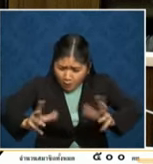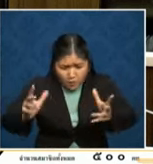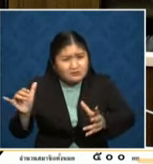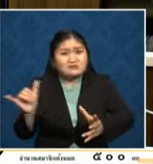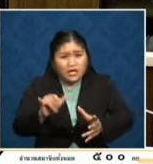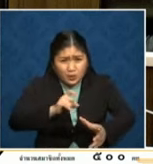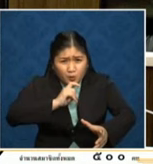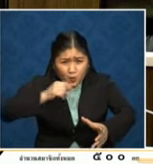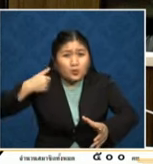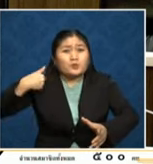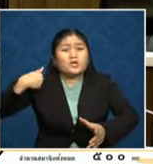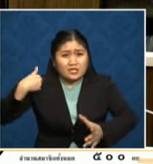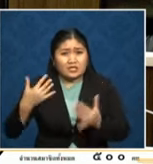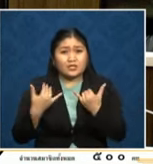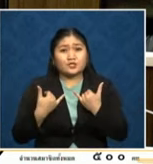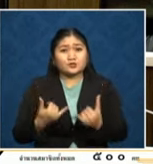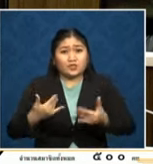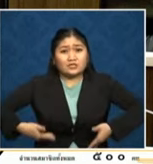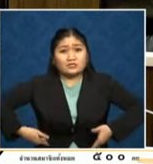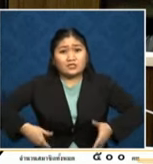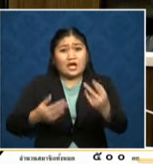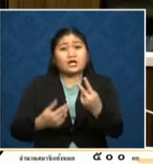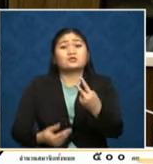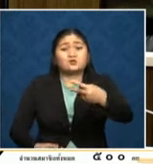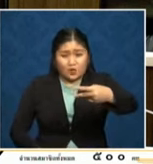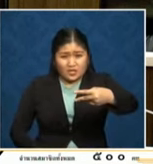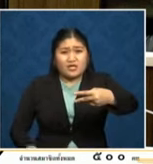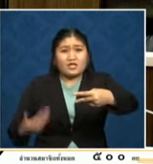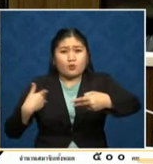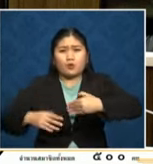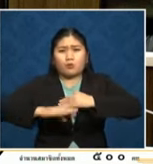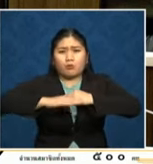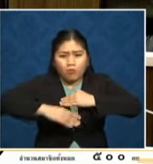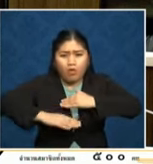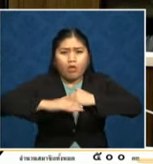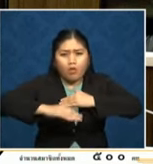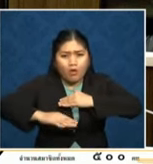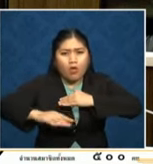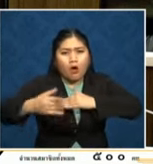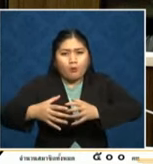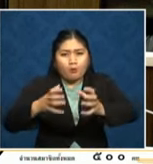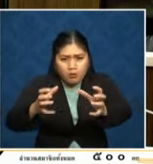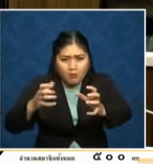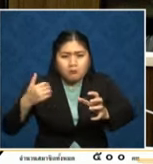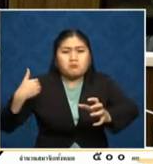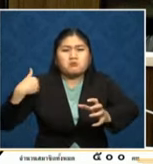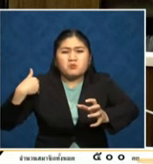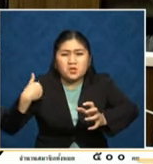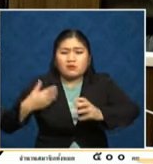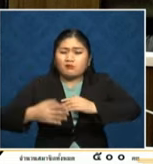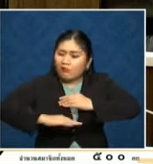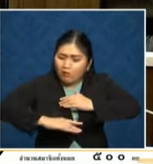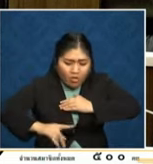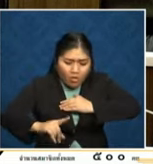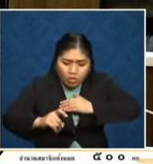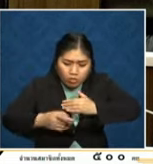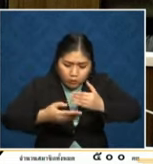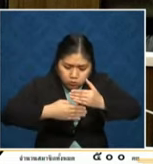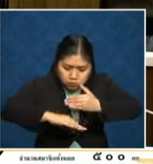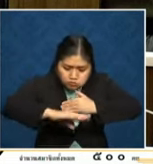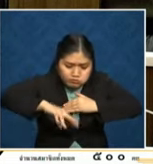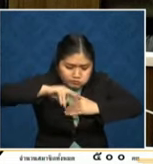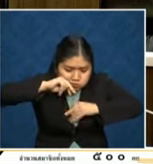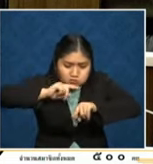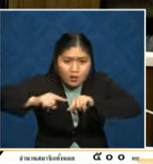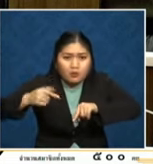ทศไทยค่ะปัจจุบันถนน2เส้นทางนี้ค่ะยังเป็นถนนลูกรังสภาพผิวทางจราจรขรุขระเป็นหลุมเป็นบ่